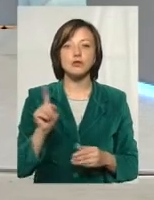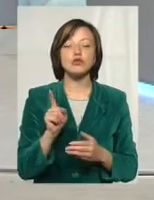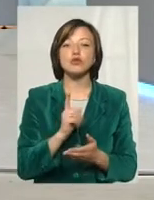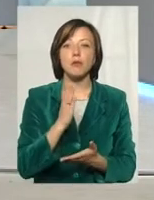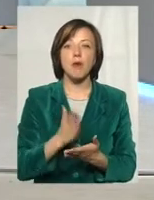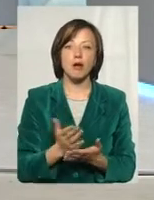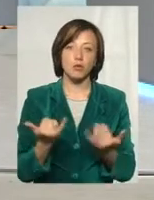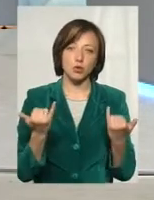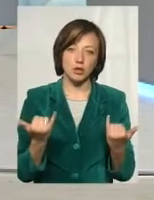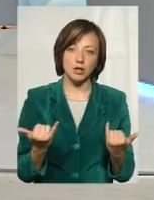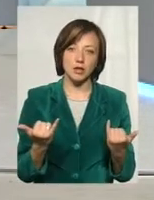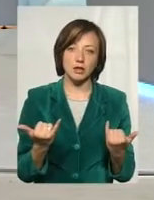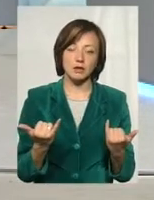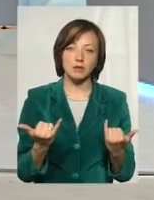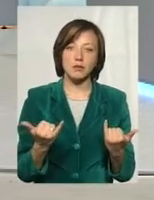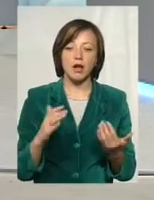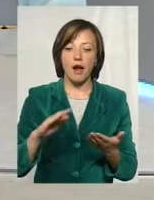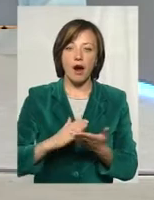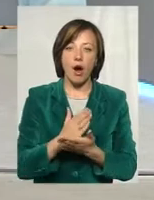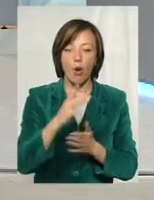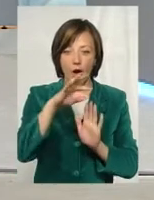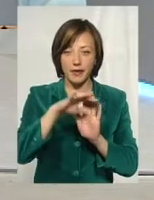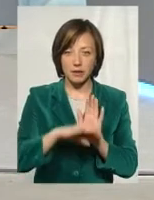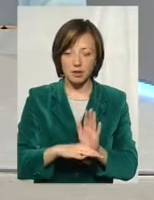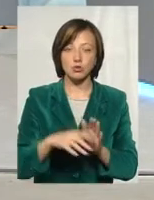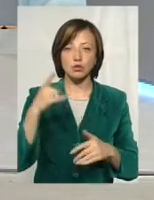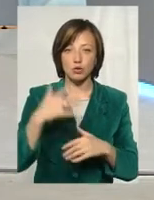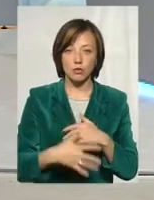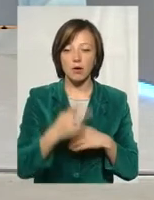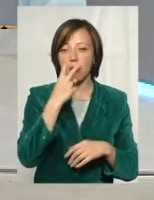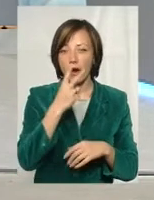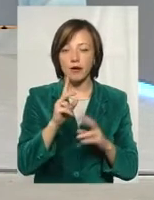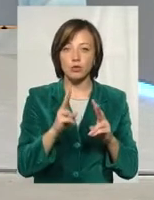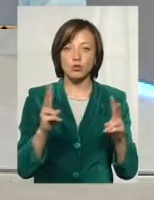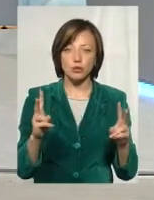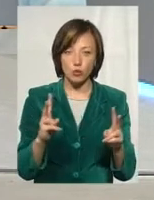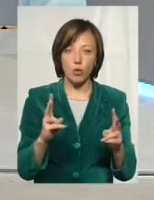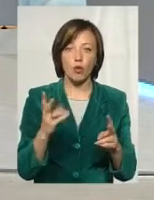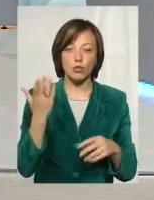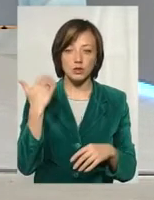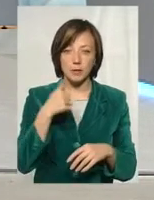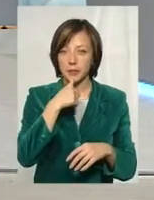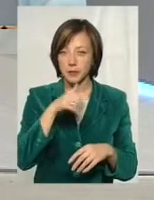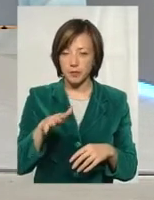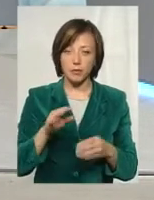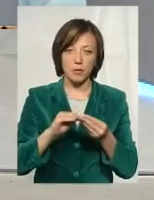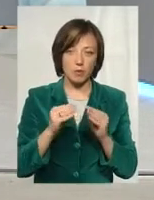нині? Геокадастр, зрозуміло, бачив, хто зіштовхувався з цією проблемою, бачив,